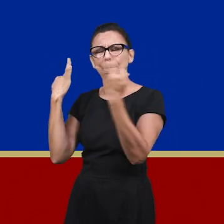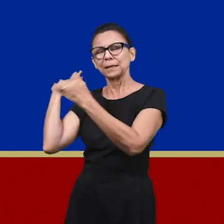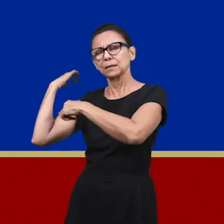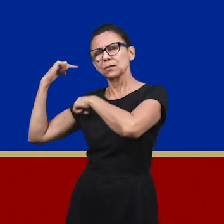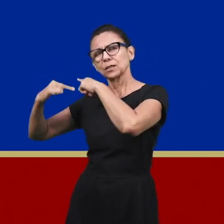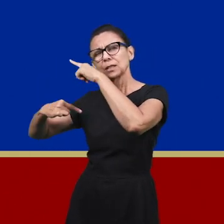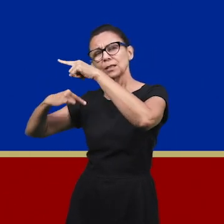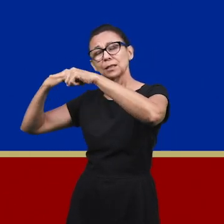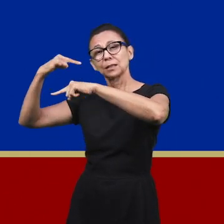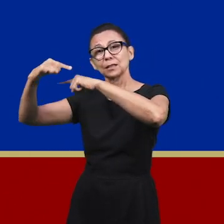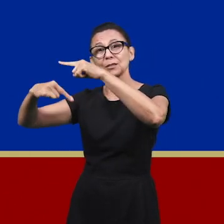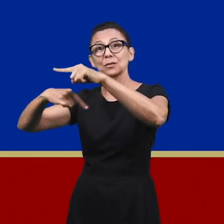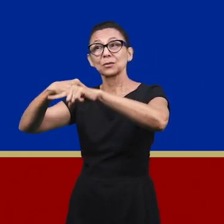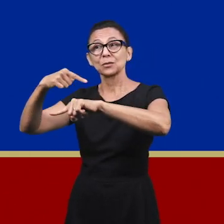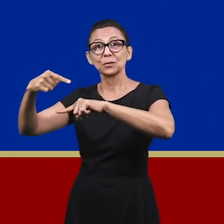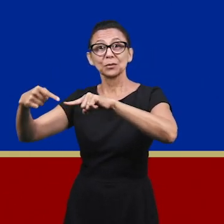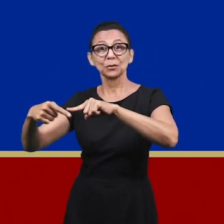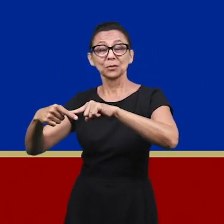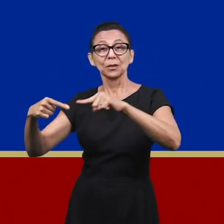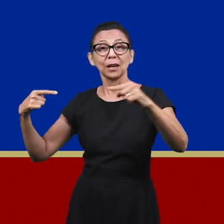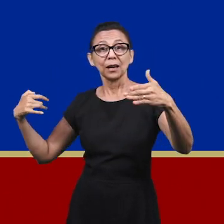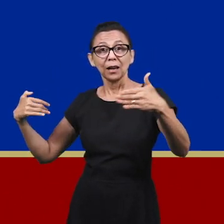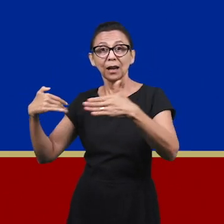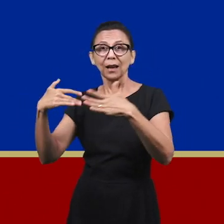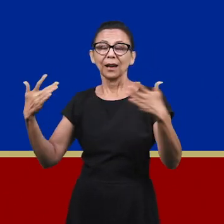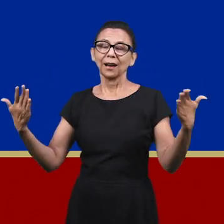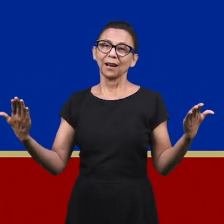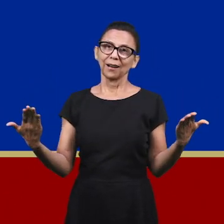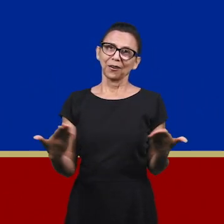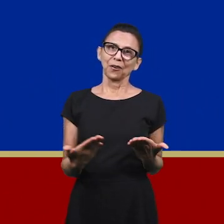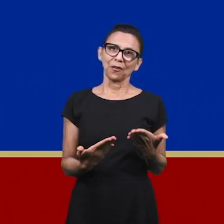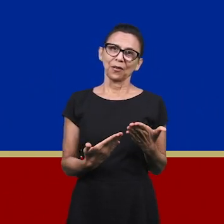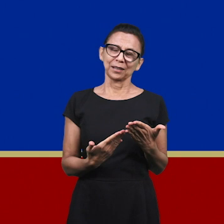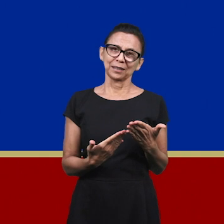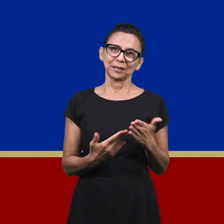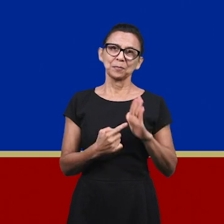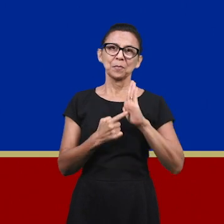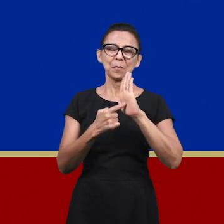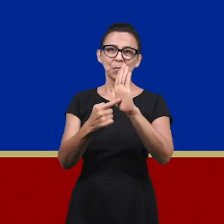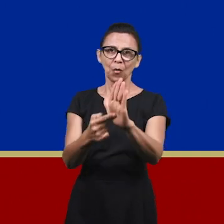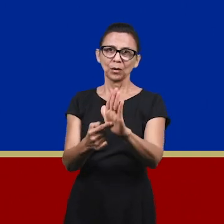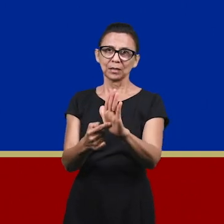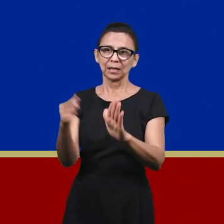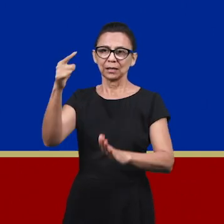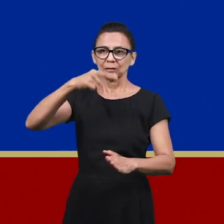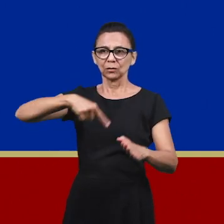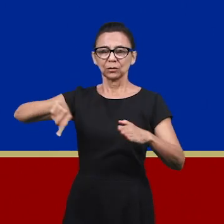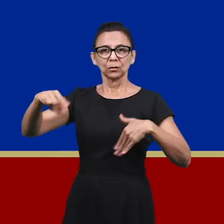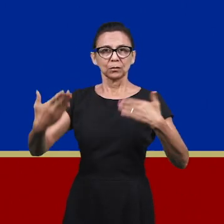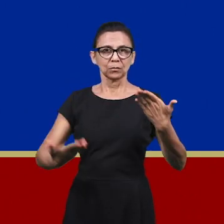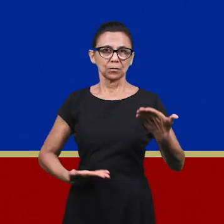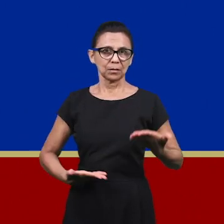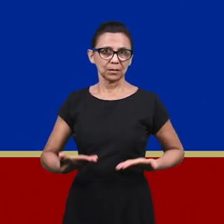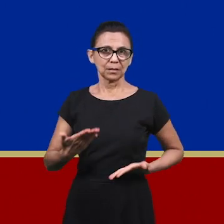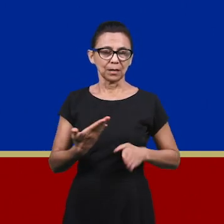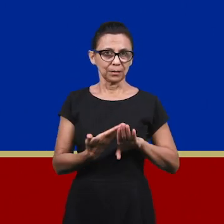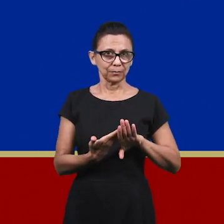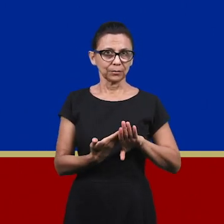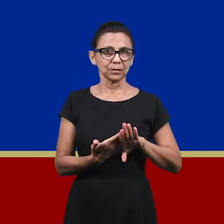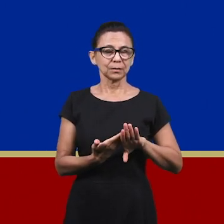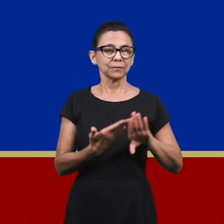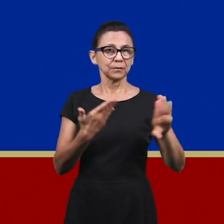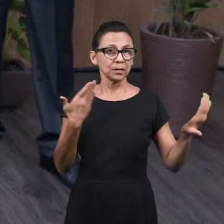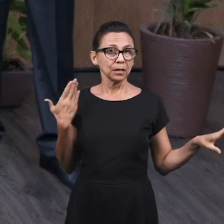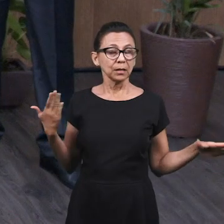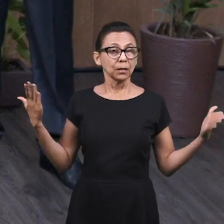et que maintenant a été manifesté à ses saints. Amen. Aujourd'hui, nous allons aborder quelques